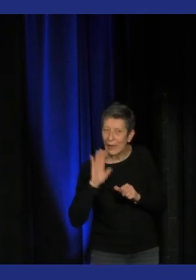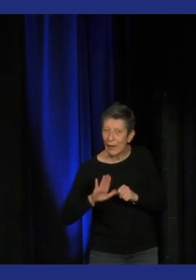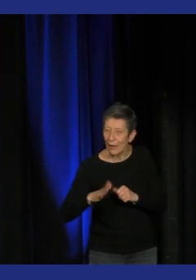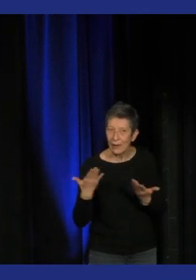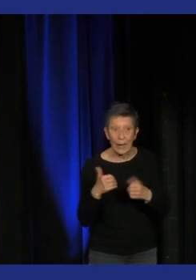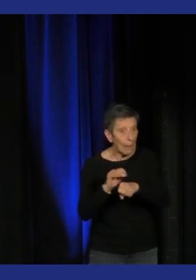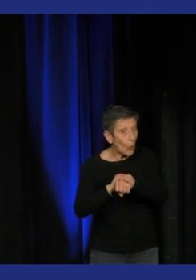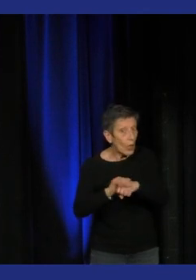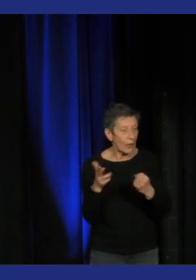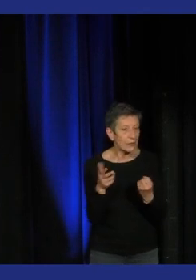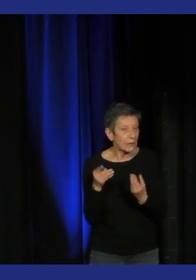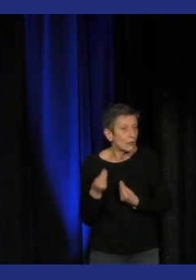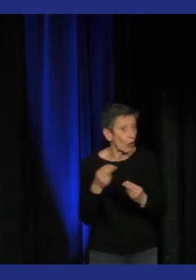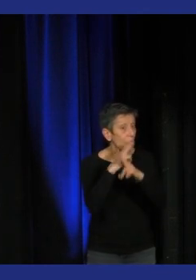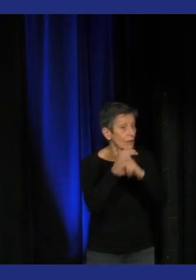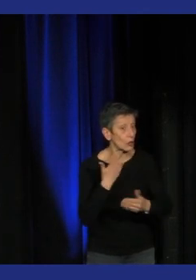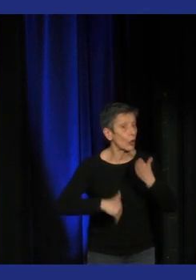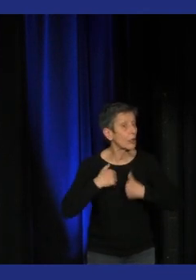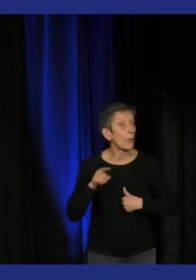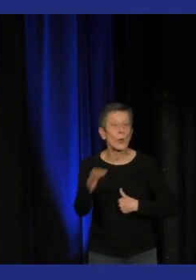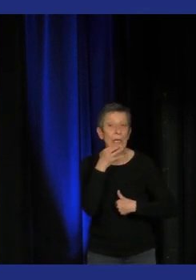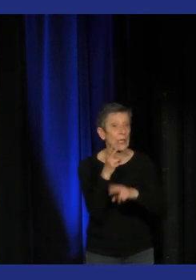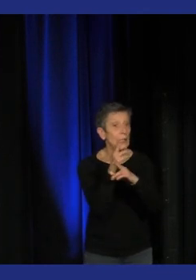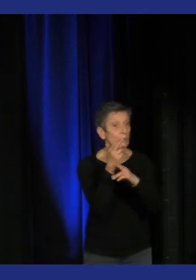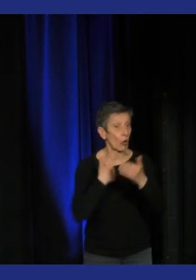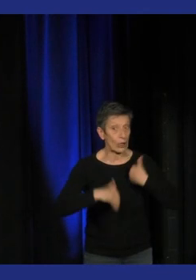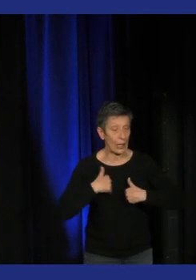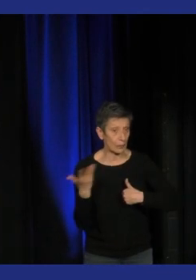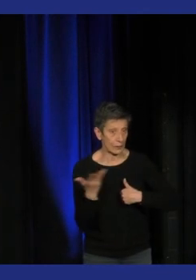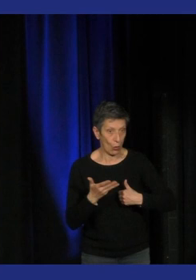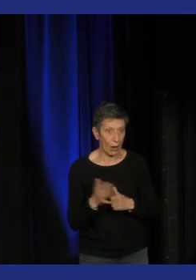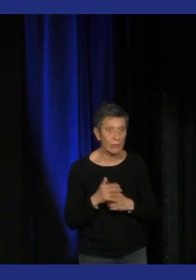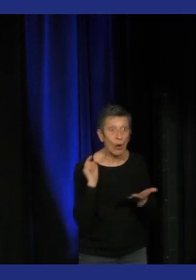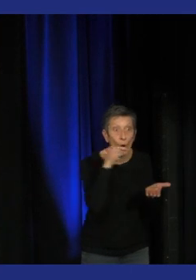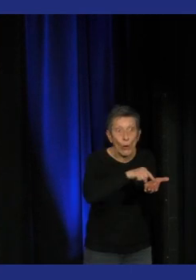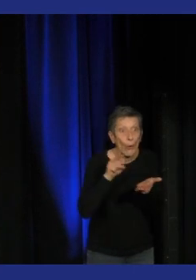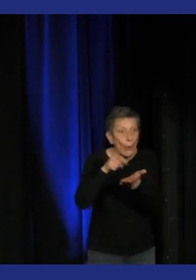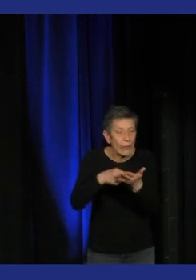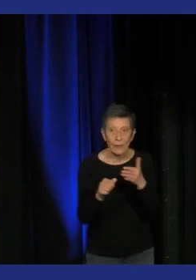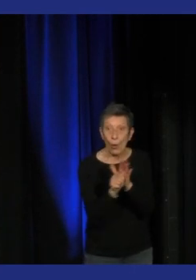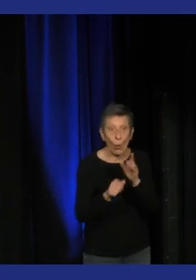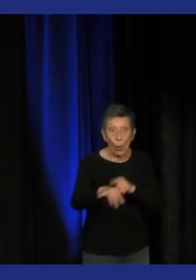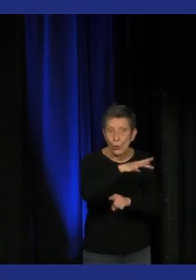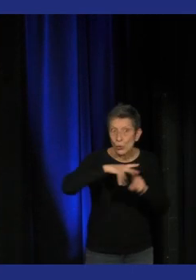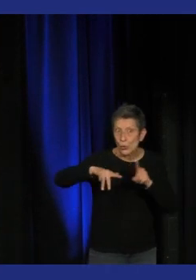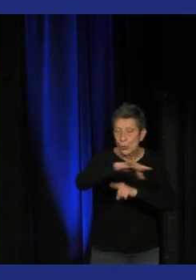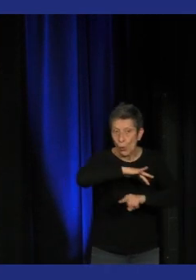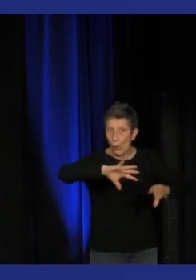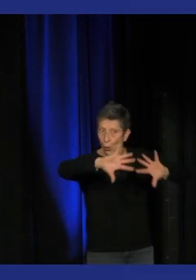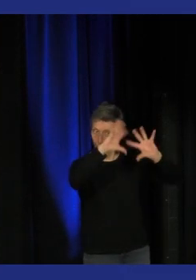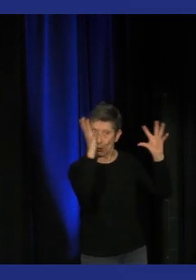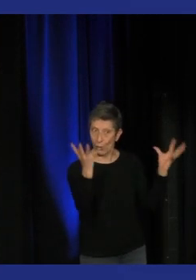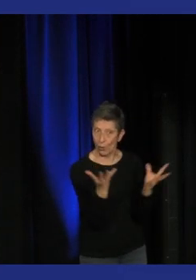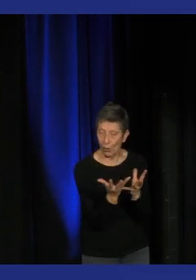Mottez définit le handicap en disant « Le handicap, c'est quoi ? C'est l'ensemble des lieux et des rôles sociaux desquels un individu ou une